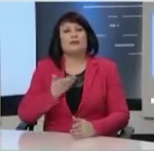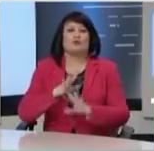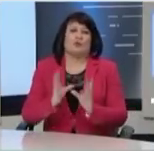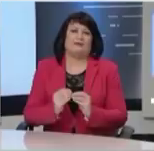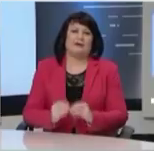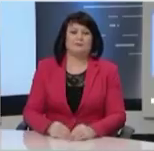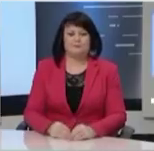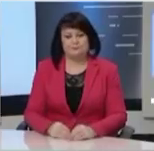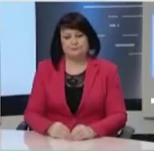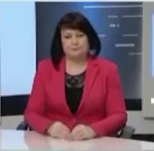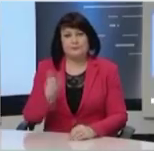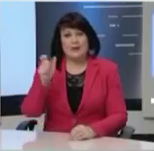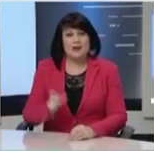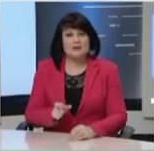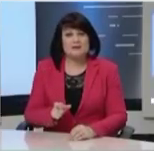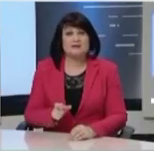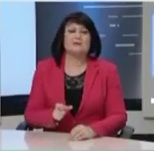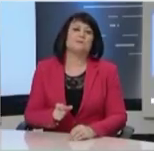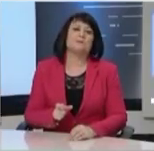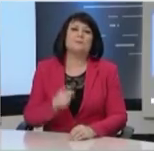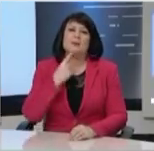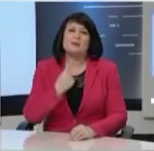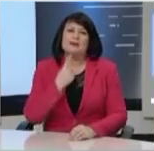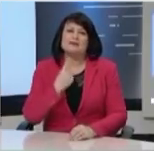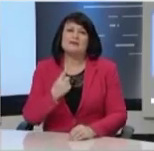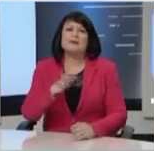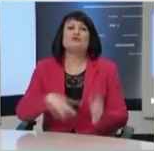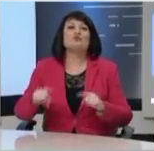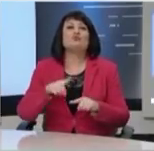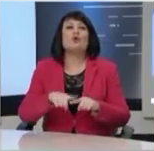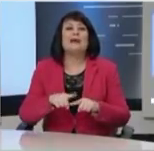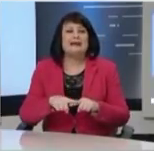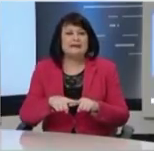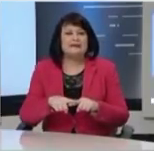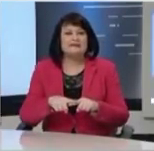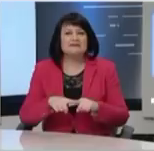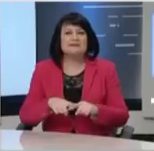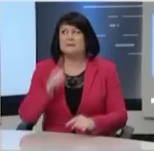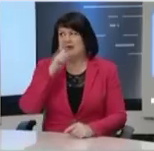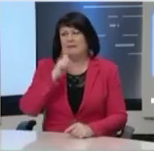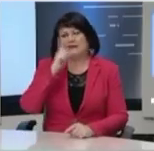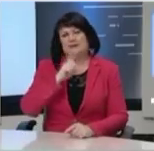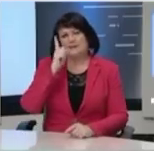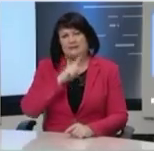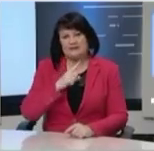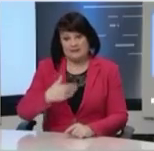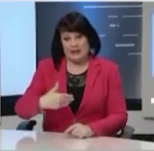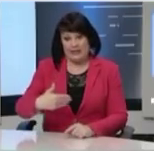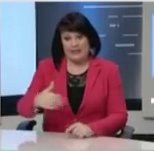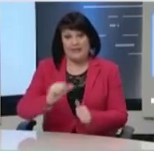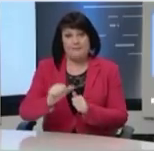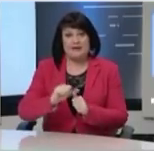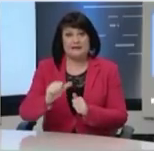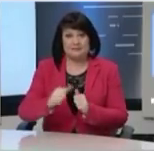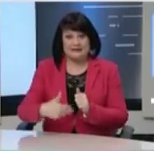εσείς συνειδητά τότε παραμυθιάζατε τους Έλληνες πολίτες ότι είμαστε λίγους μήνες πριν την